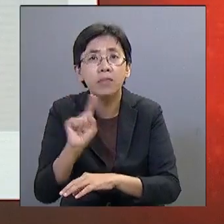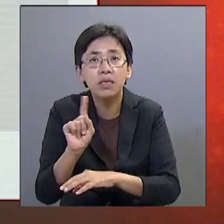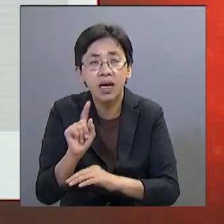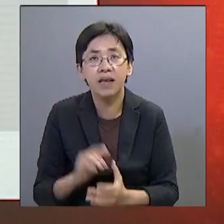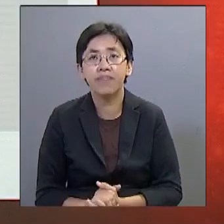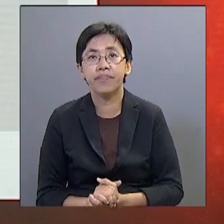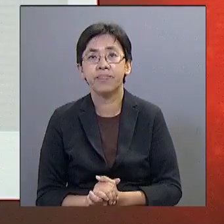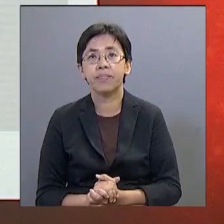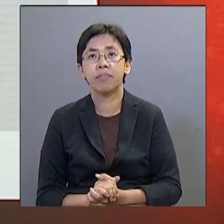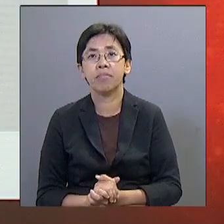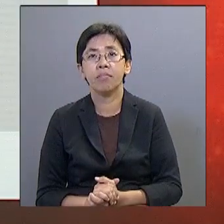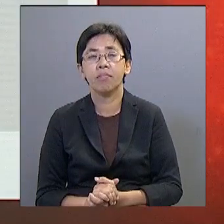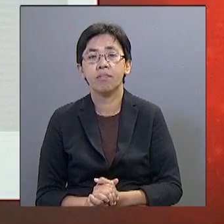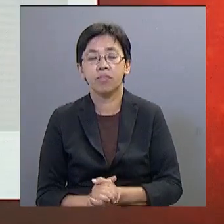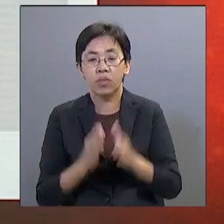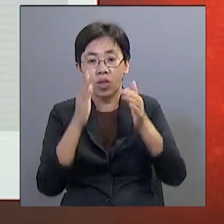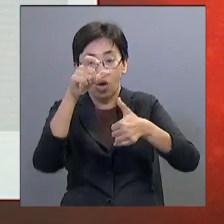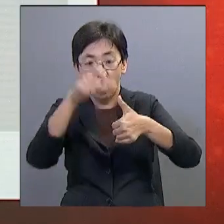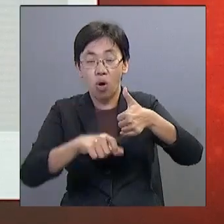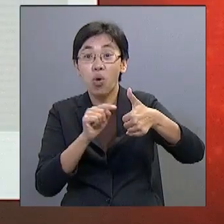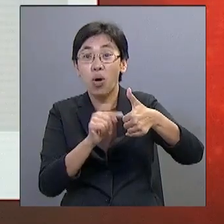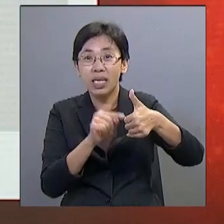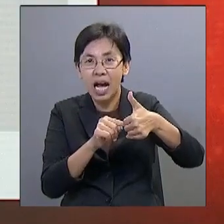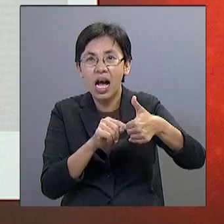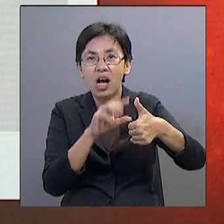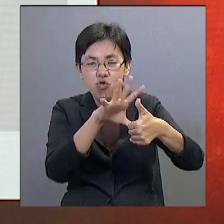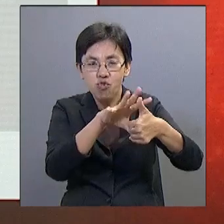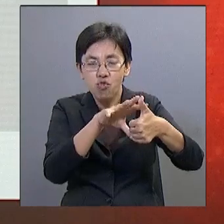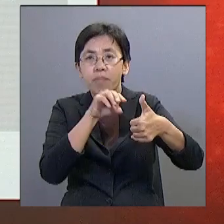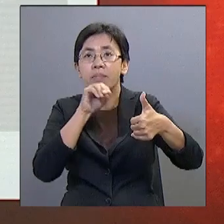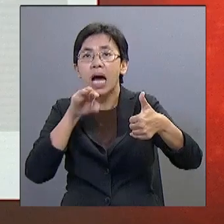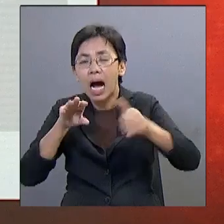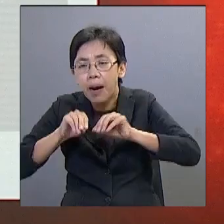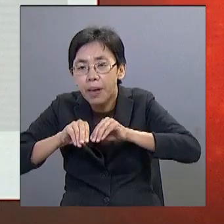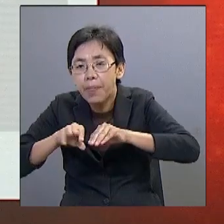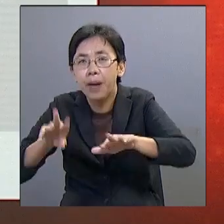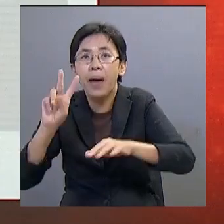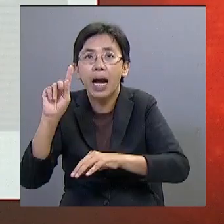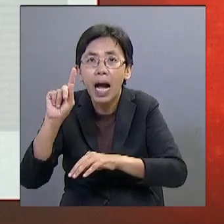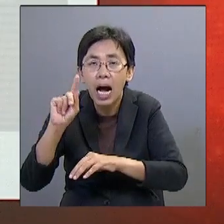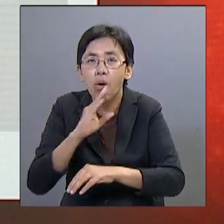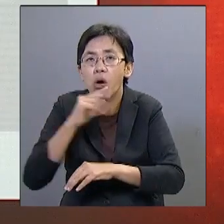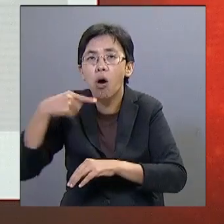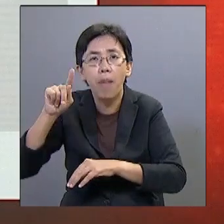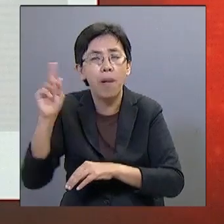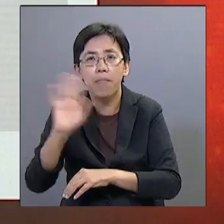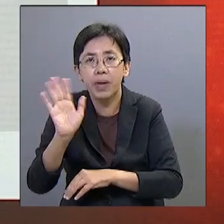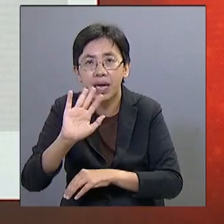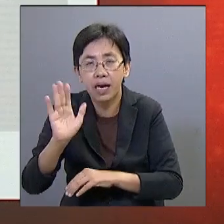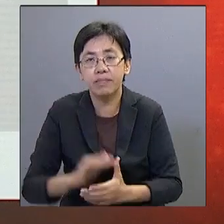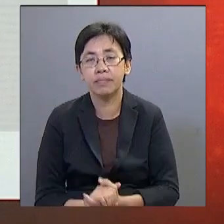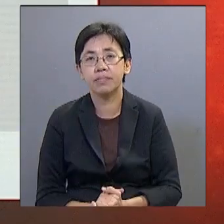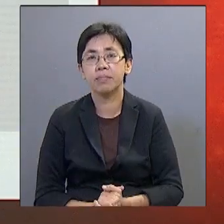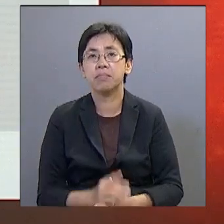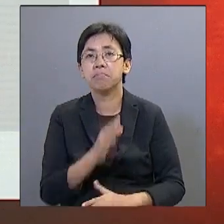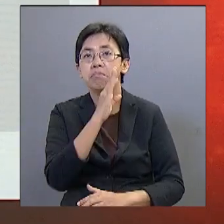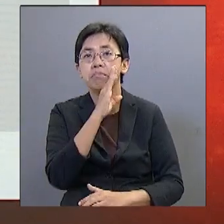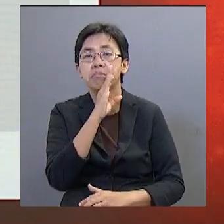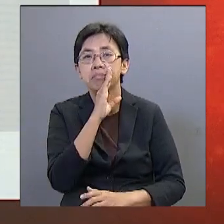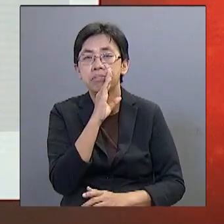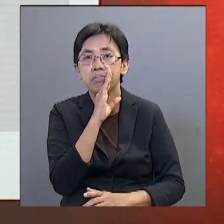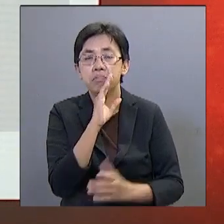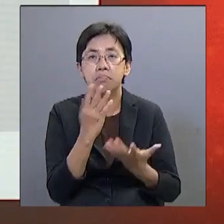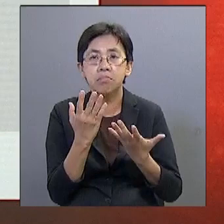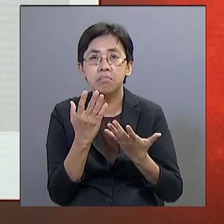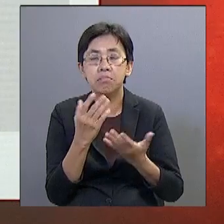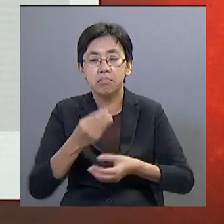ห้ามใช้อัตลัษของบุคคลในการเผยแปลกข่าวหรอวาข้อมูลปลอมค่ะแต่ถาหากว่าเป็นการกระทำใน